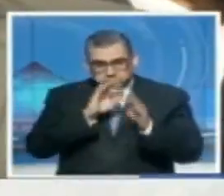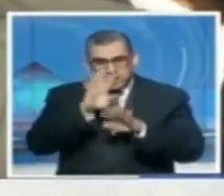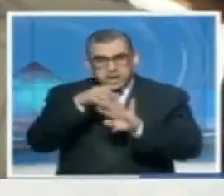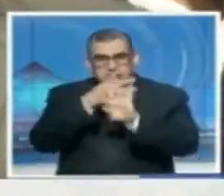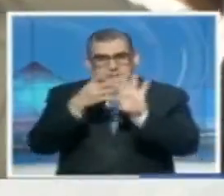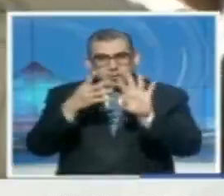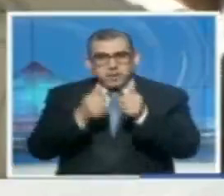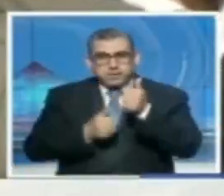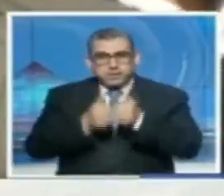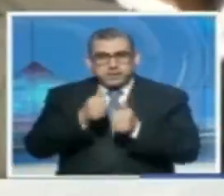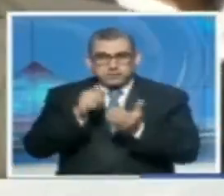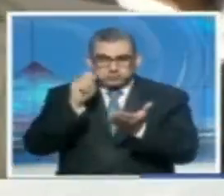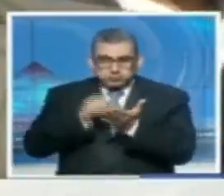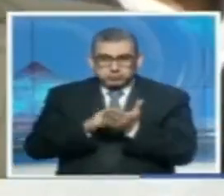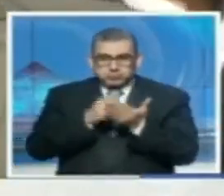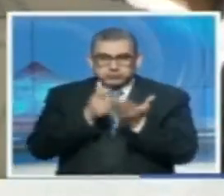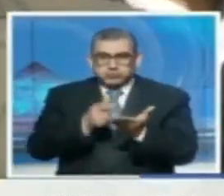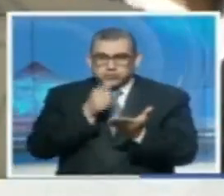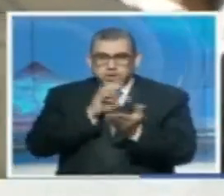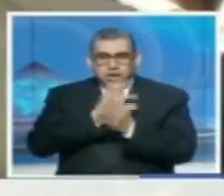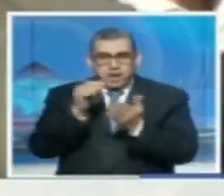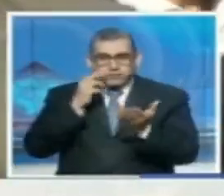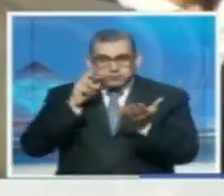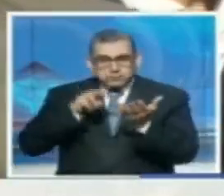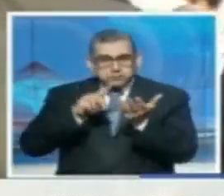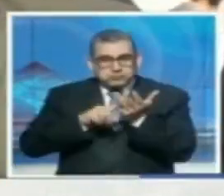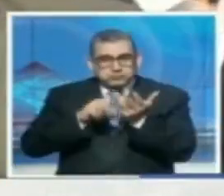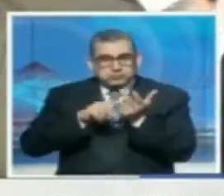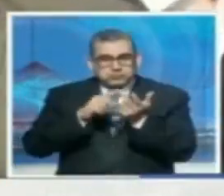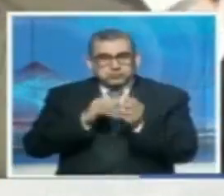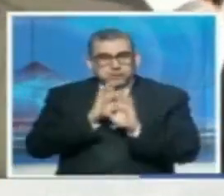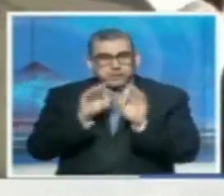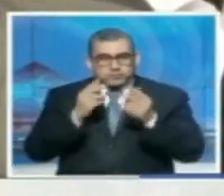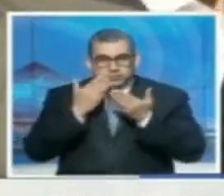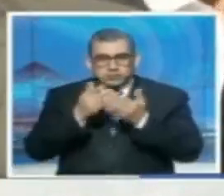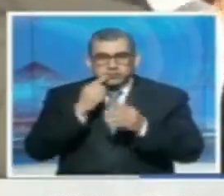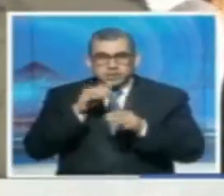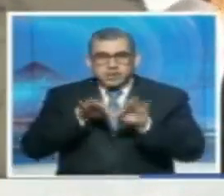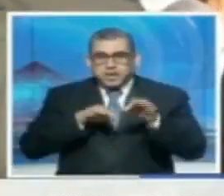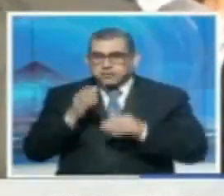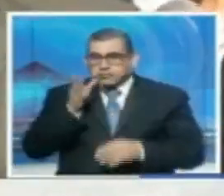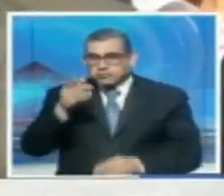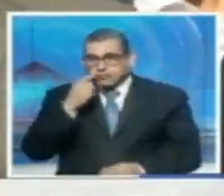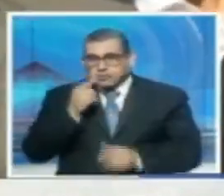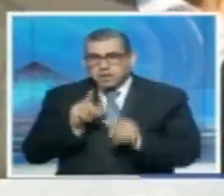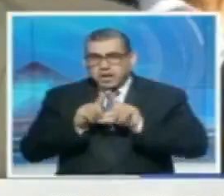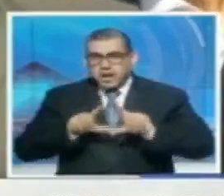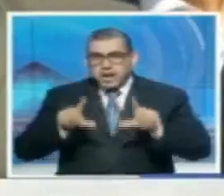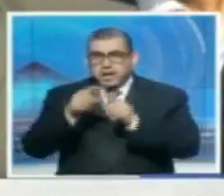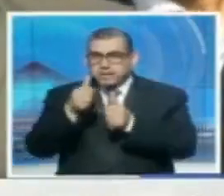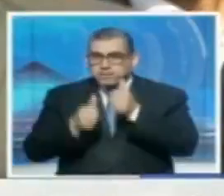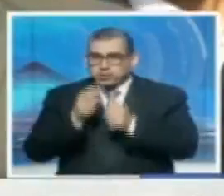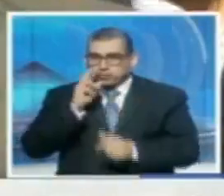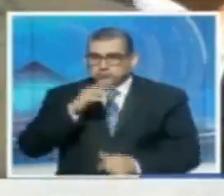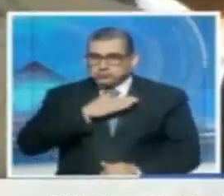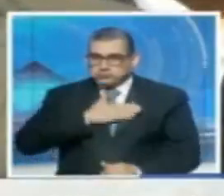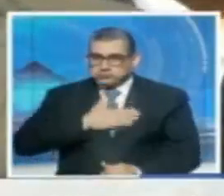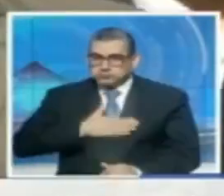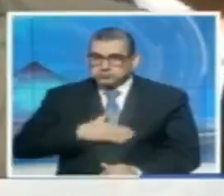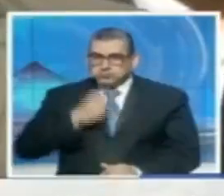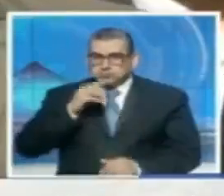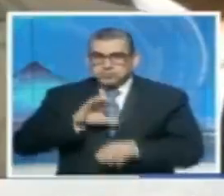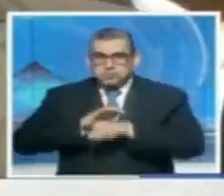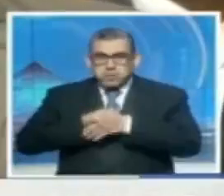امتحانات تراعى فيه كل هذه الاعتبارات، ان يبقى فيه تيسير على اولادنا الطلاب ان هم يقدموا امتحانات ما يبقاش